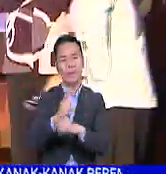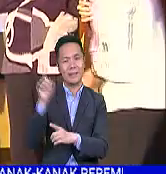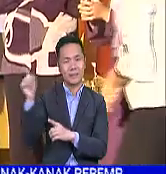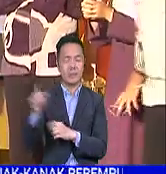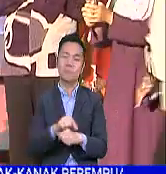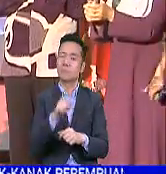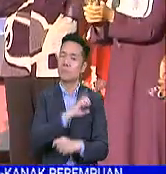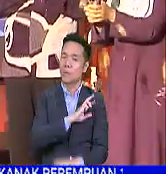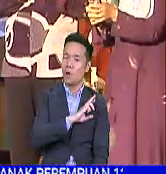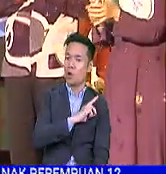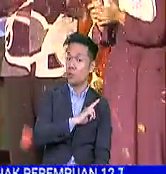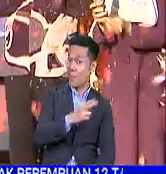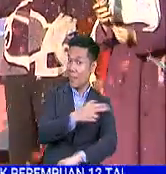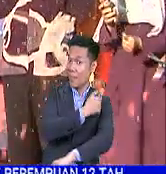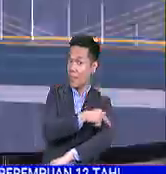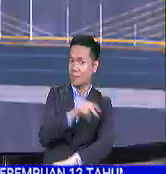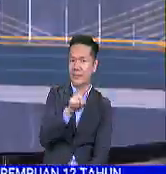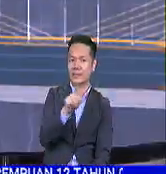Baru.